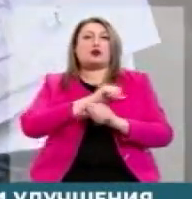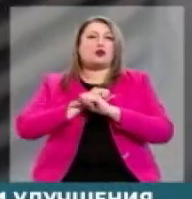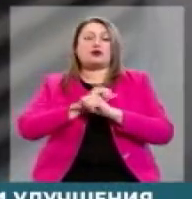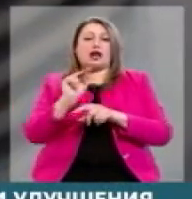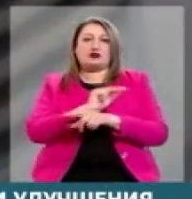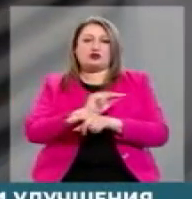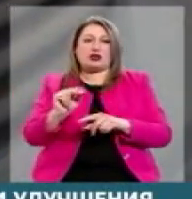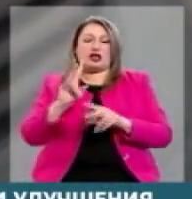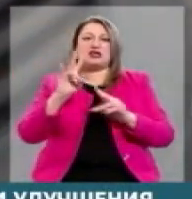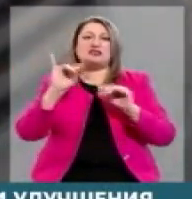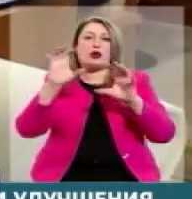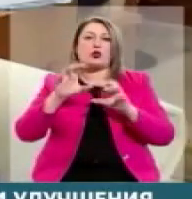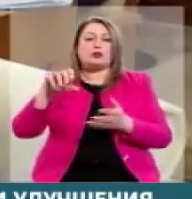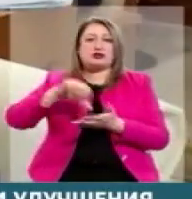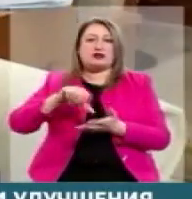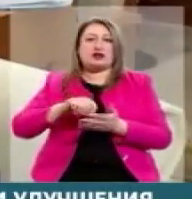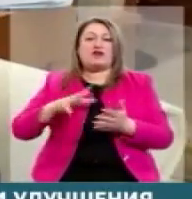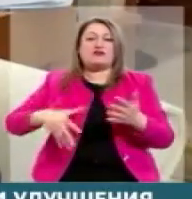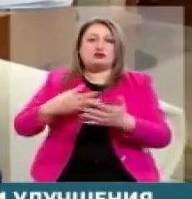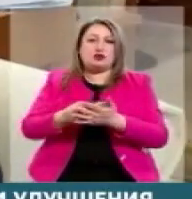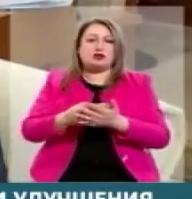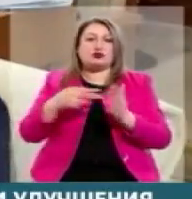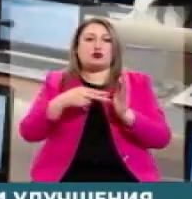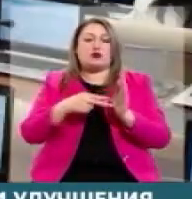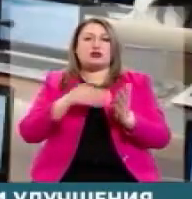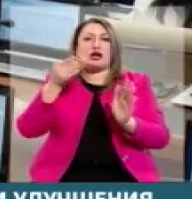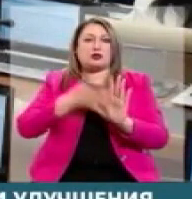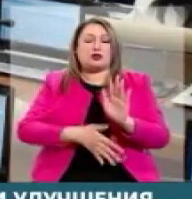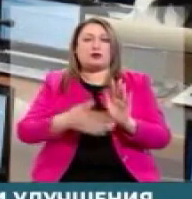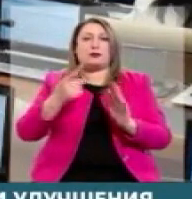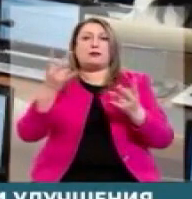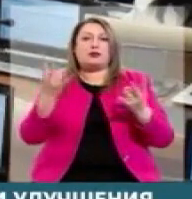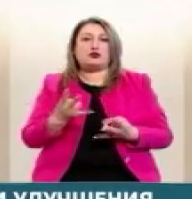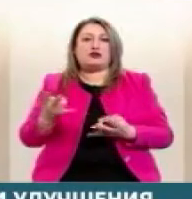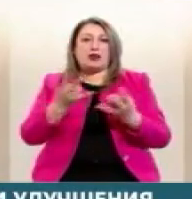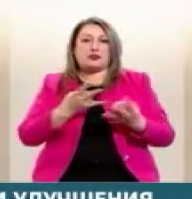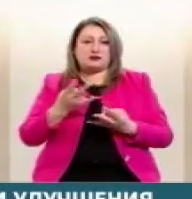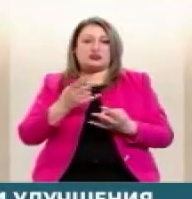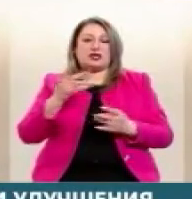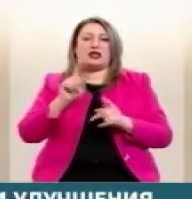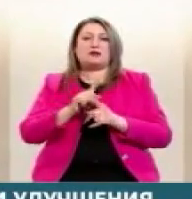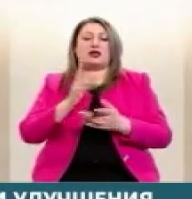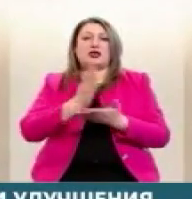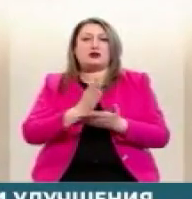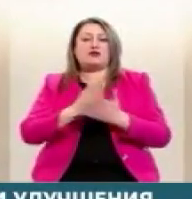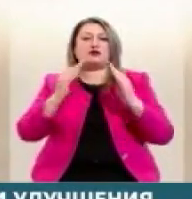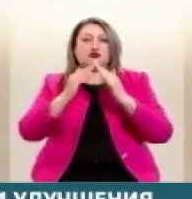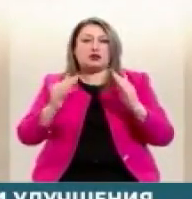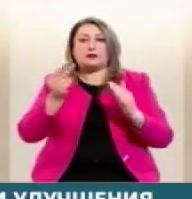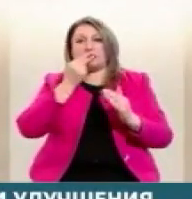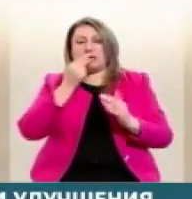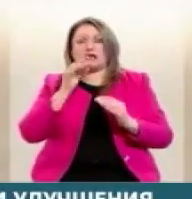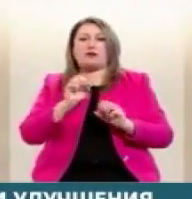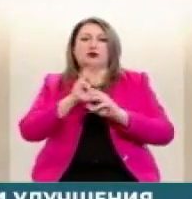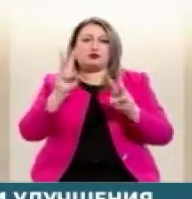санаторно-курортное лечение или законному представителю, возмещается стоимость расходов первой необходимости, таких как размещение в учреждении,